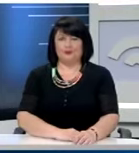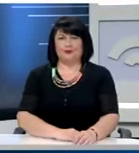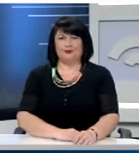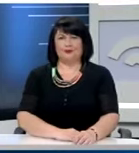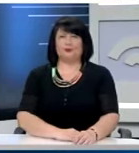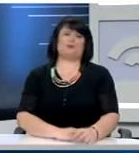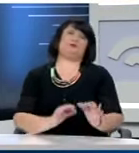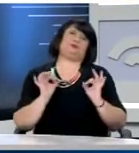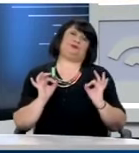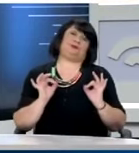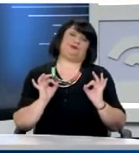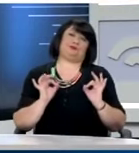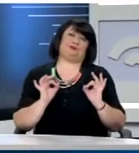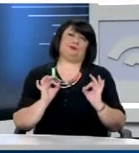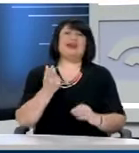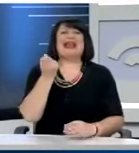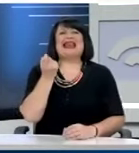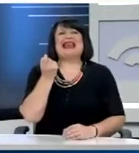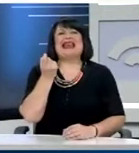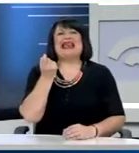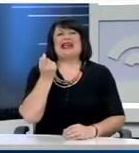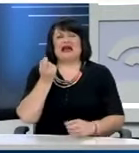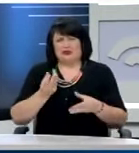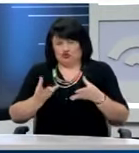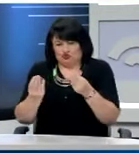Και βεβαίως, το λίγα στους πολλούς και πολλά...